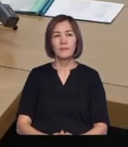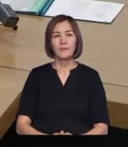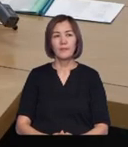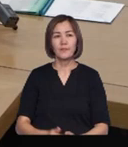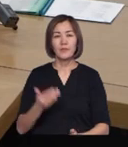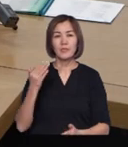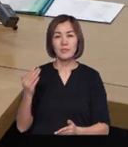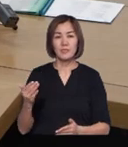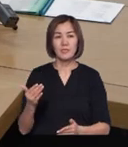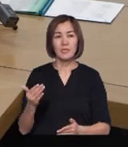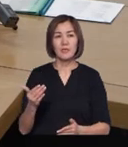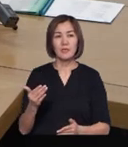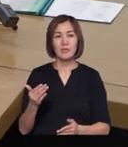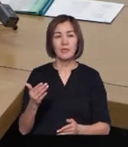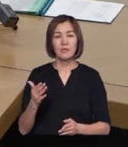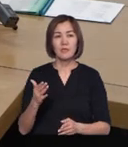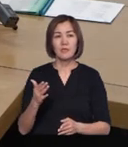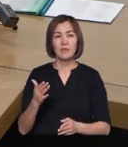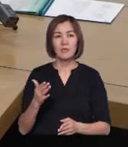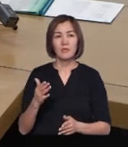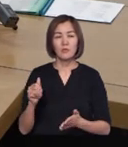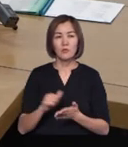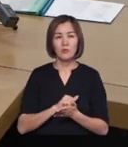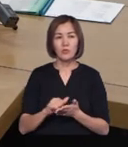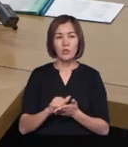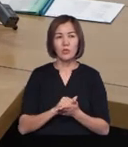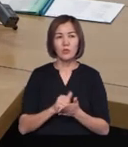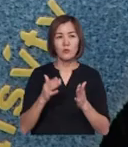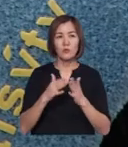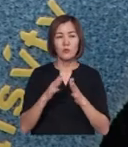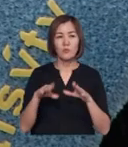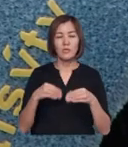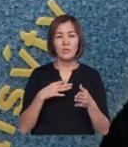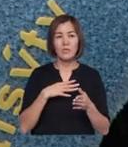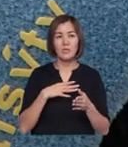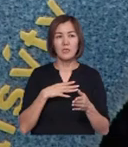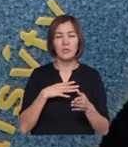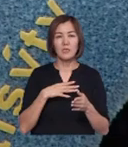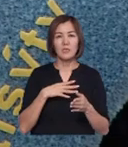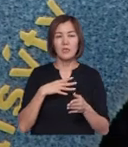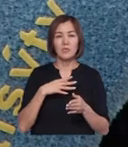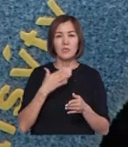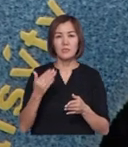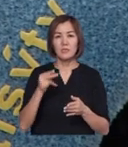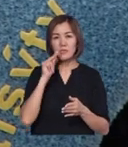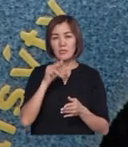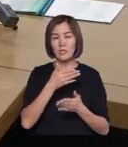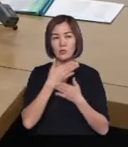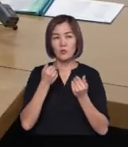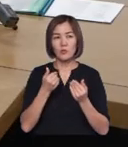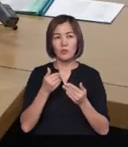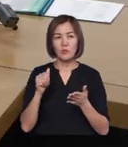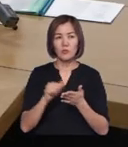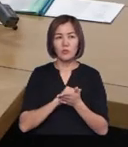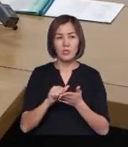Сізге без права устанавливающий документ құжатсыз үй бергенде сіздердің 1% кінәлеріңіз жоқ. Мына кісінің барлық